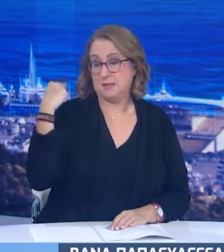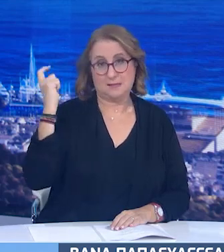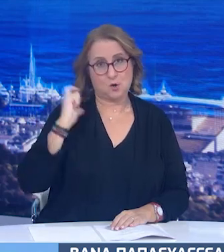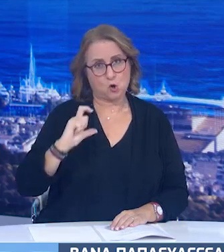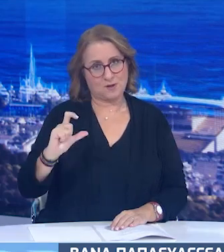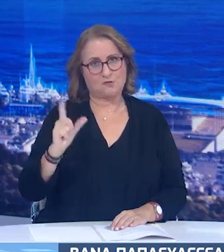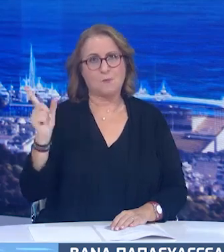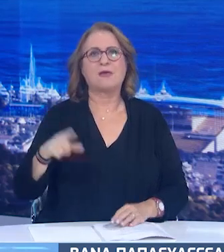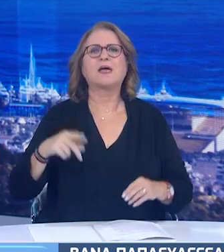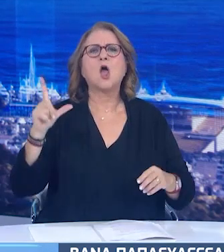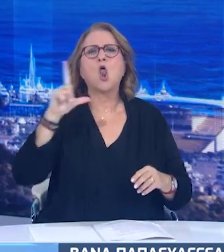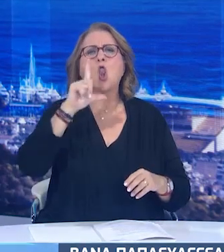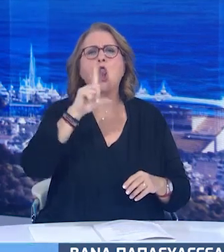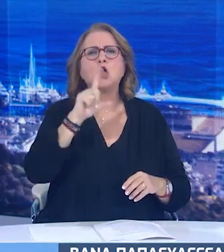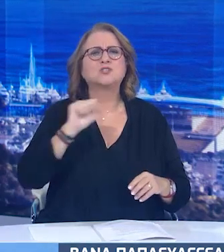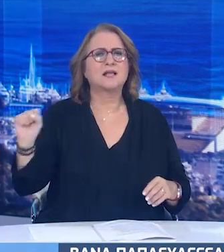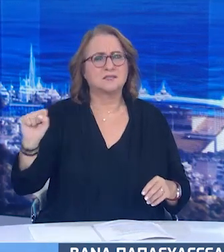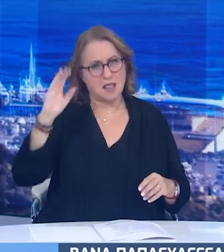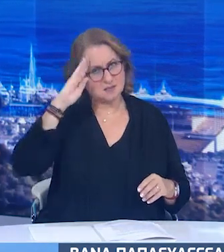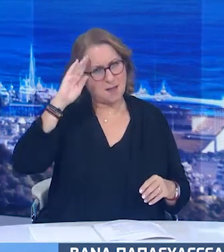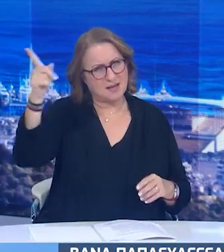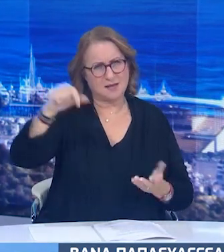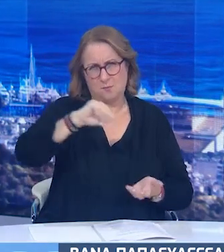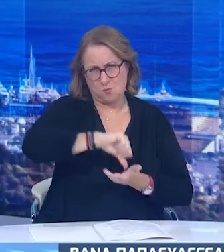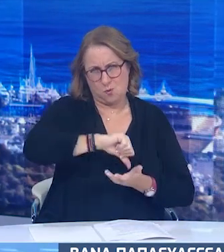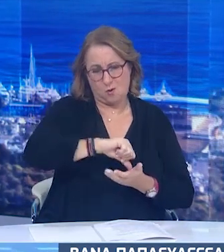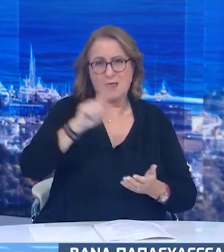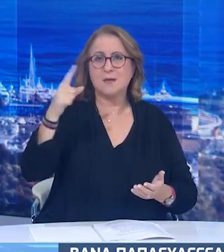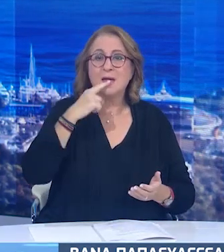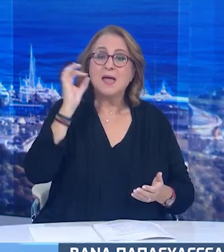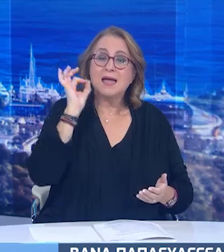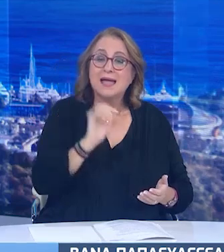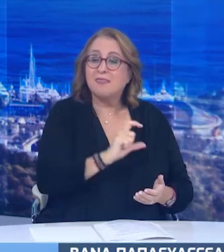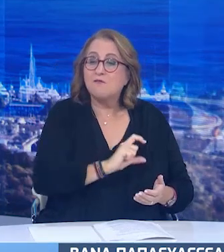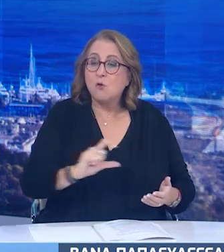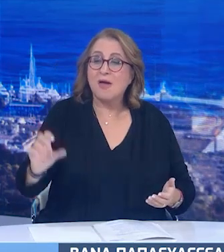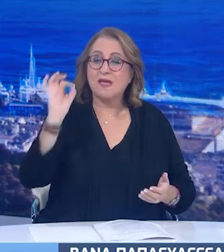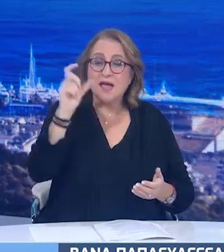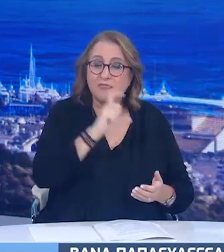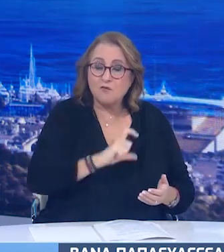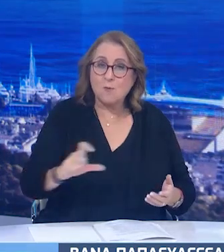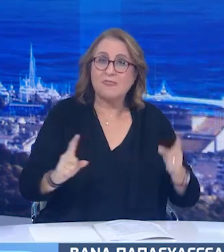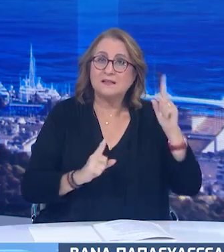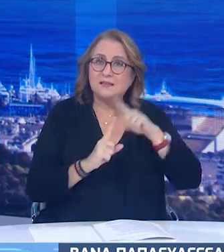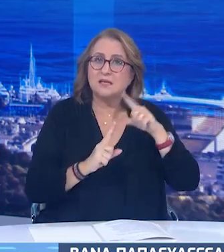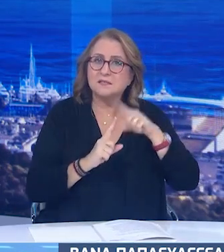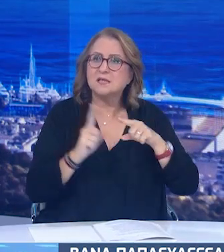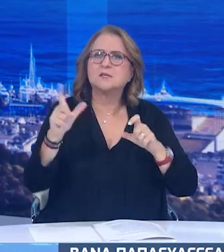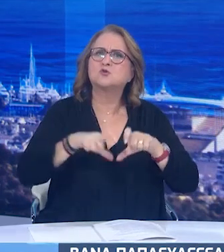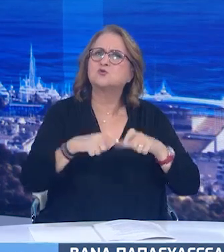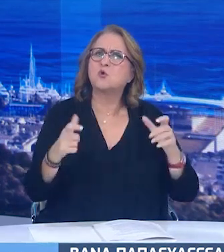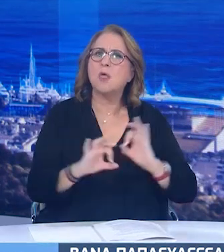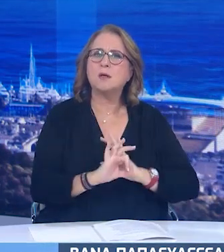της η πολιτεία του Λος Άντζελες ανέφερε ότι με το εβδομαδιαίο τέστινγκ που εφάρμοσαν σημειώθηκε εξαιρετικά χαμηλή διασπορά στο σχολικό